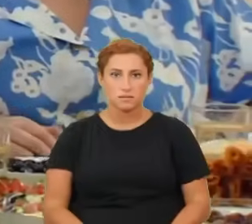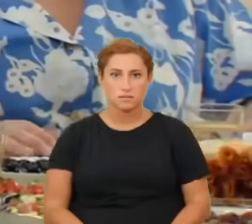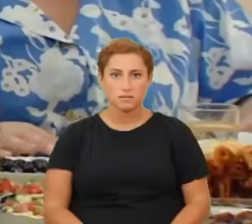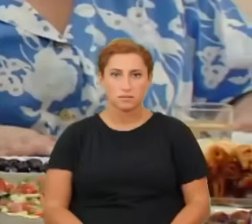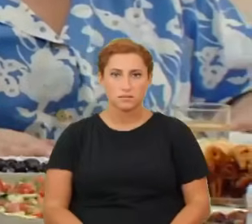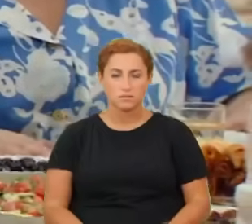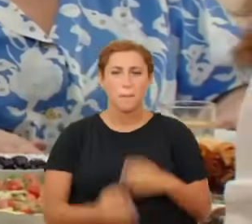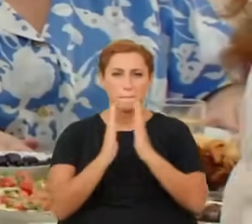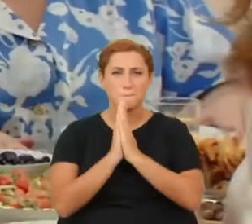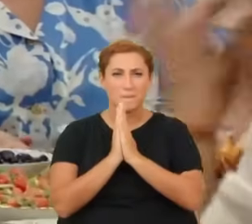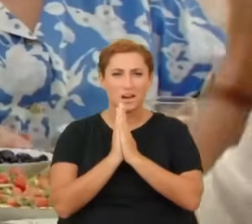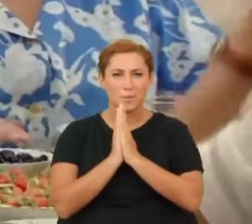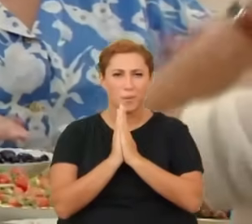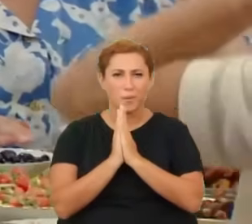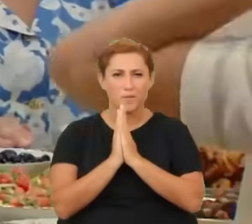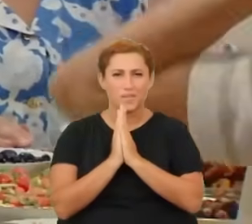Pardon,